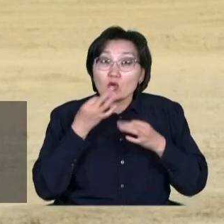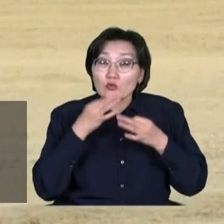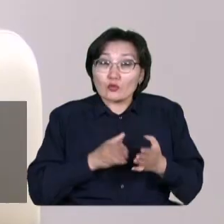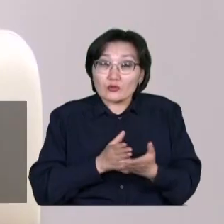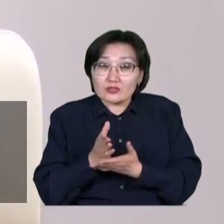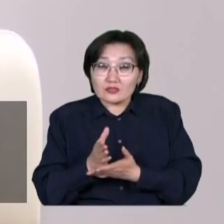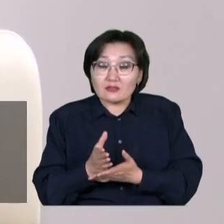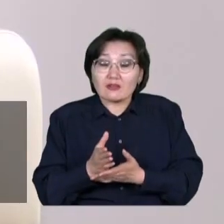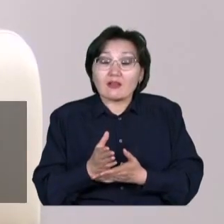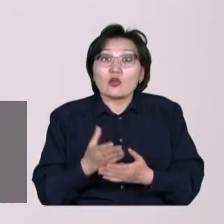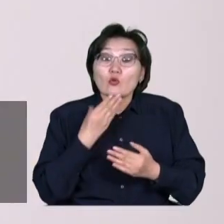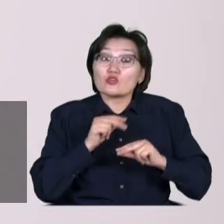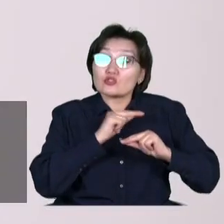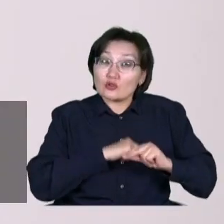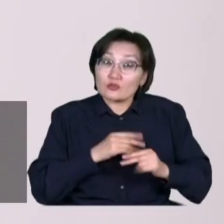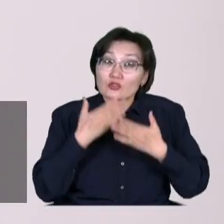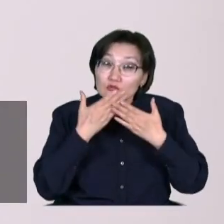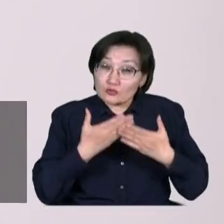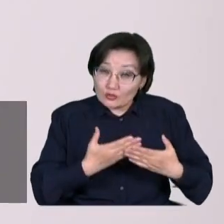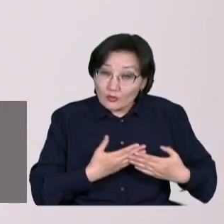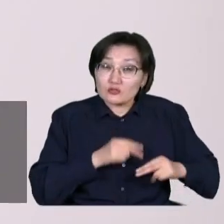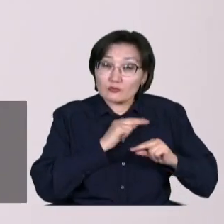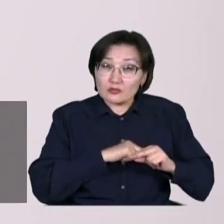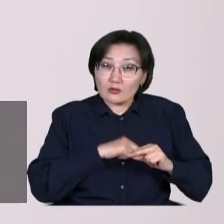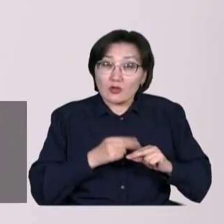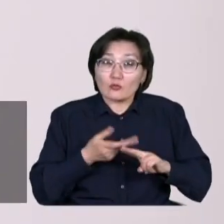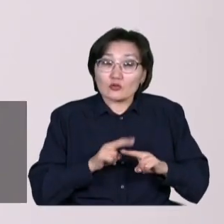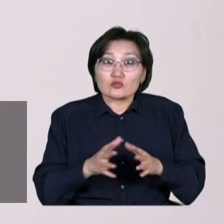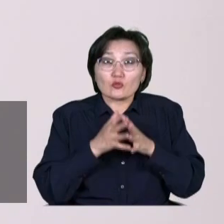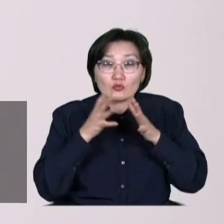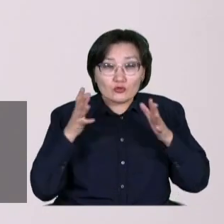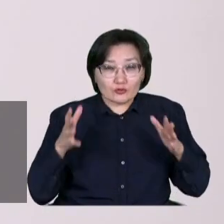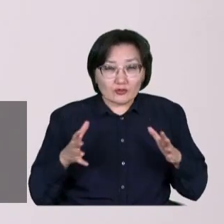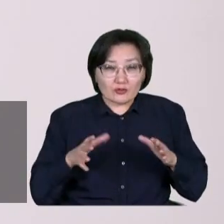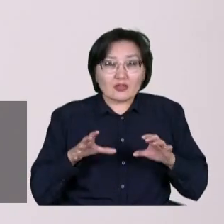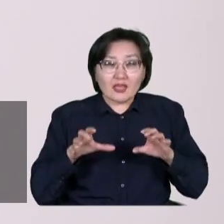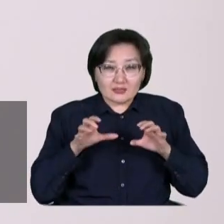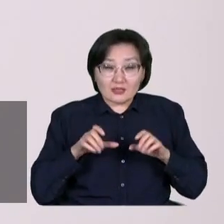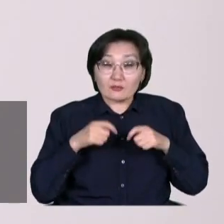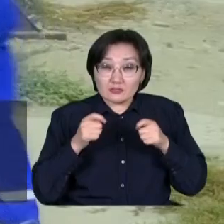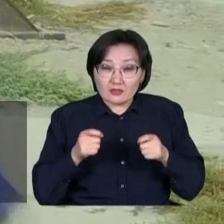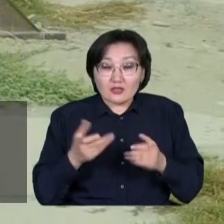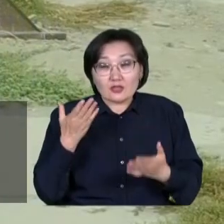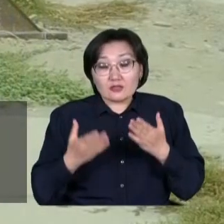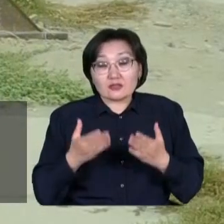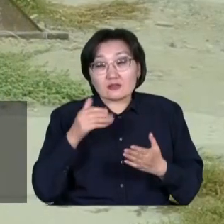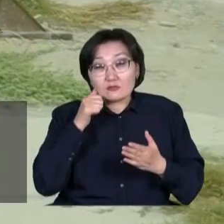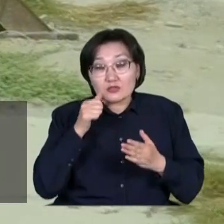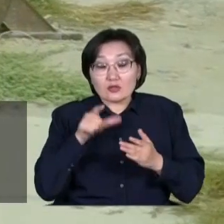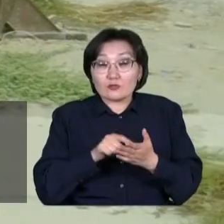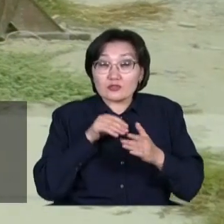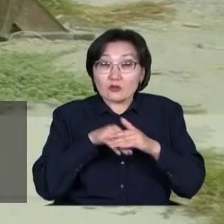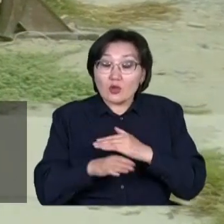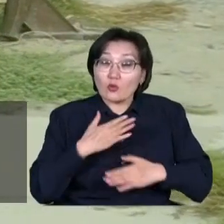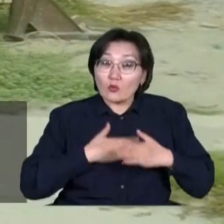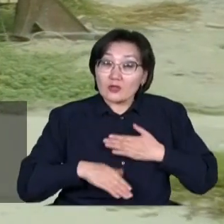көріп жұмыс жасағаның соның өзі дейтін үлкен бір әсер береді ғой адамға ертең даже пенсияға кеткен жағдайда да кәдімгідей қуанып айтатындай